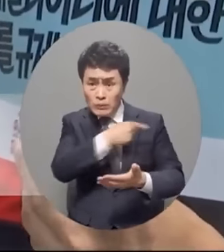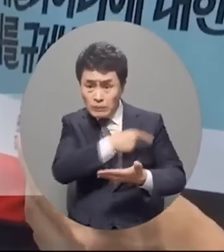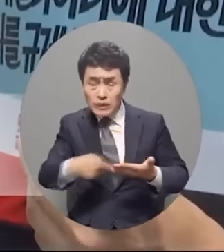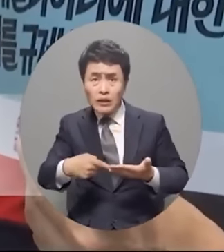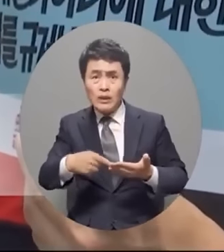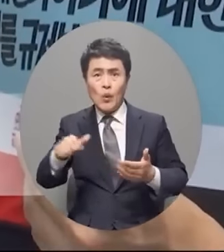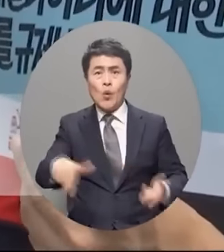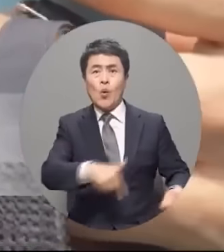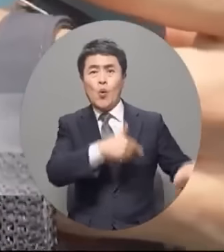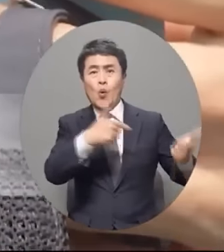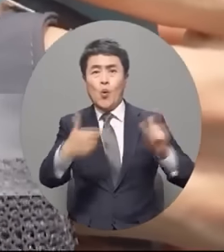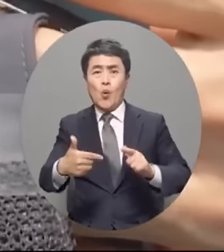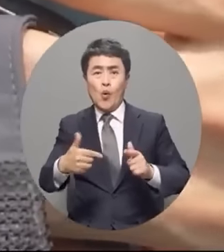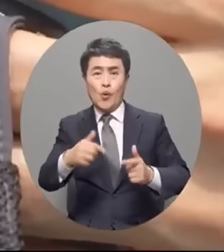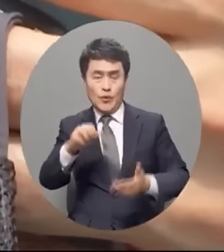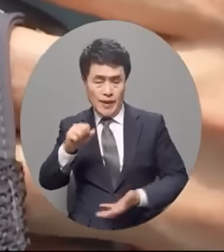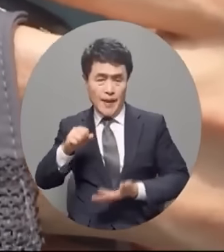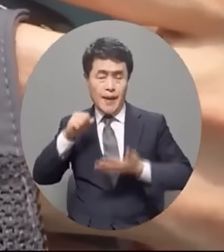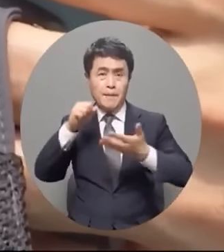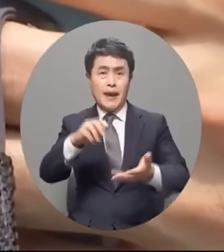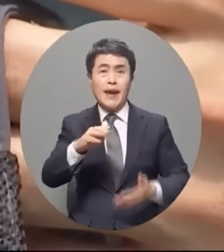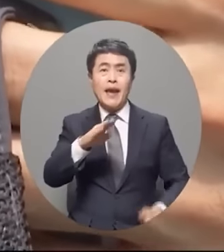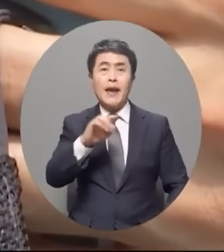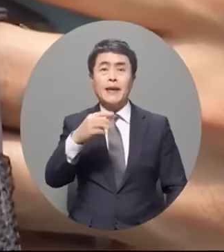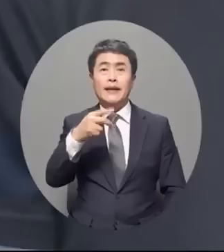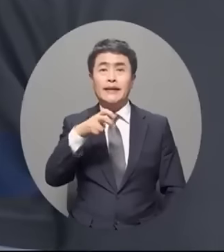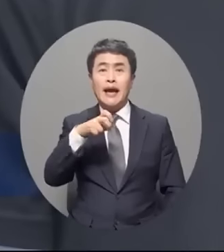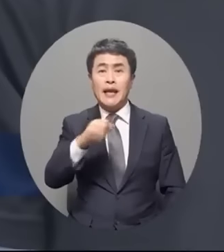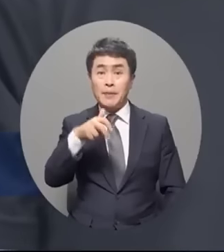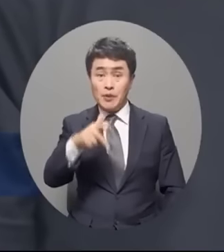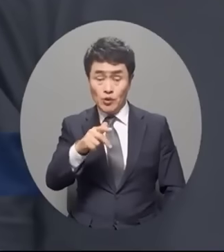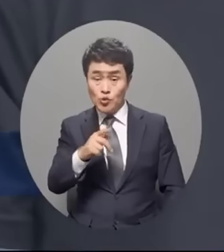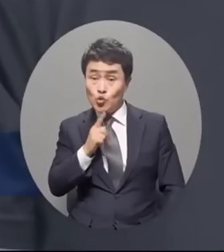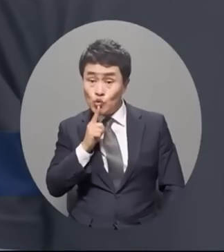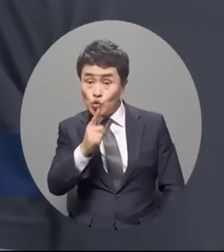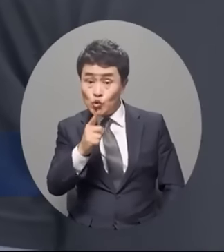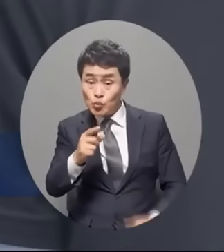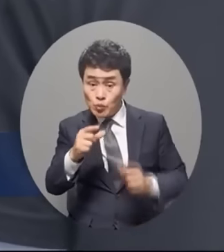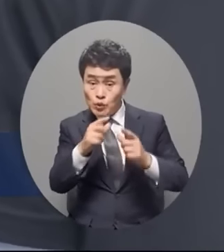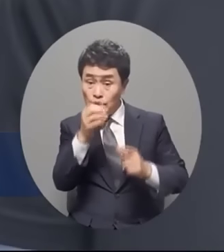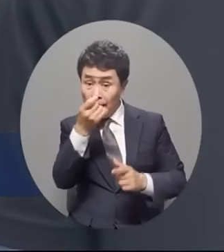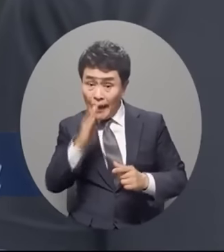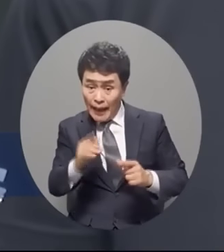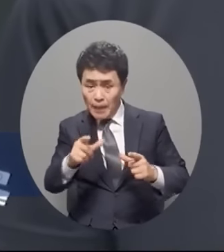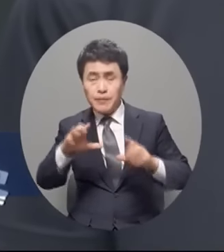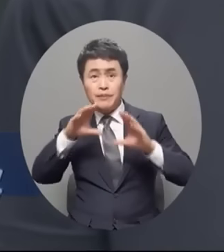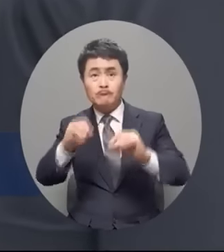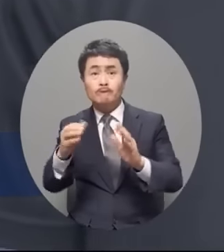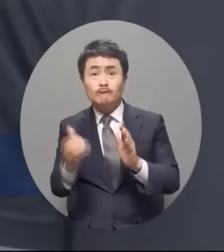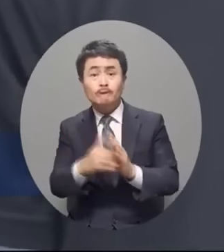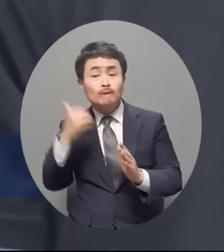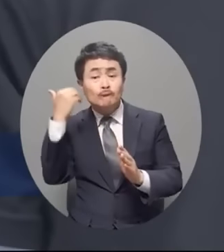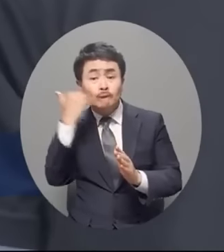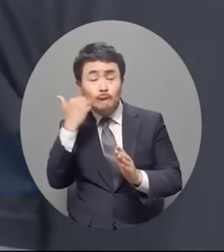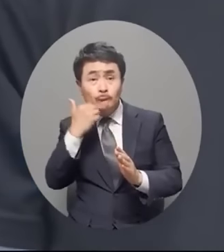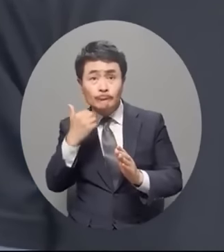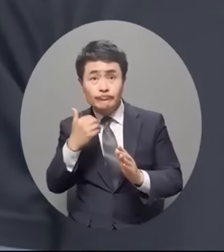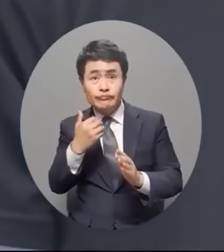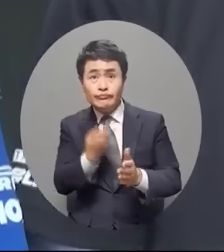하루 배달의 민족 주문 앱을 껐습니다. 대체 이 무료 배달은 누구를 위한 무료